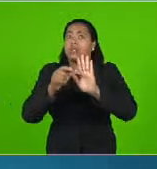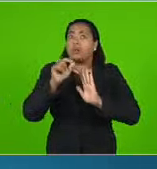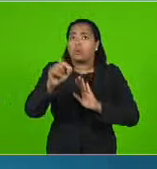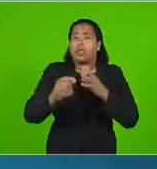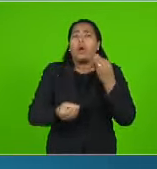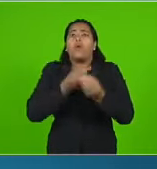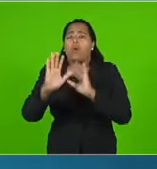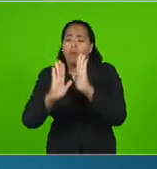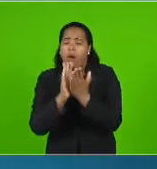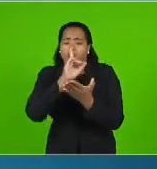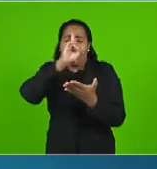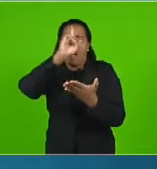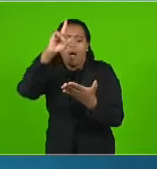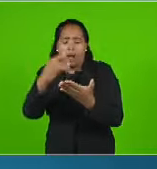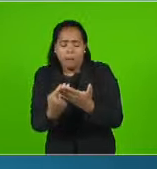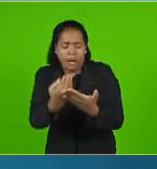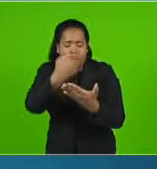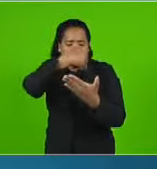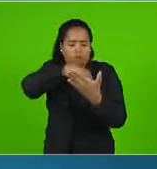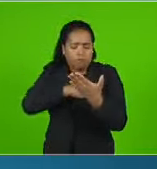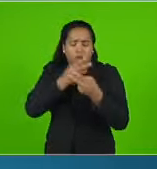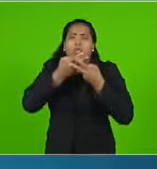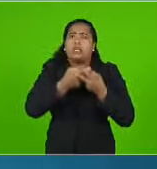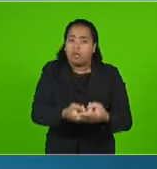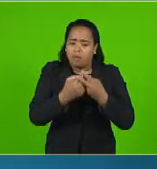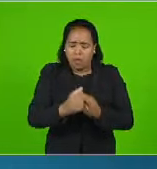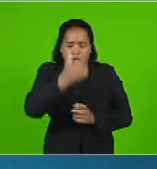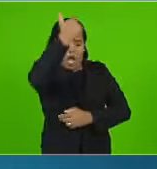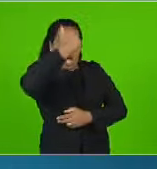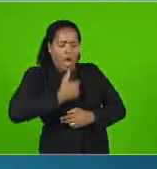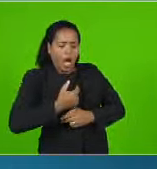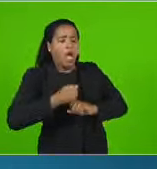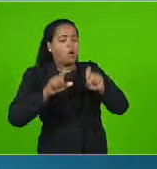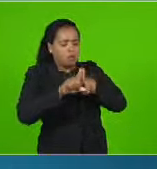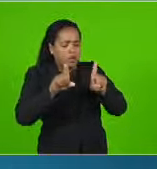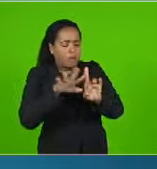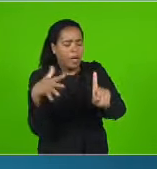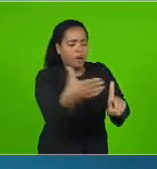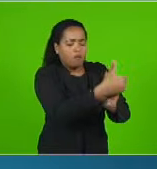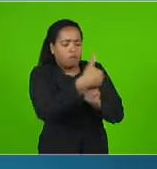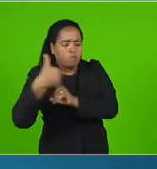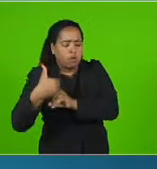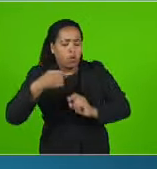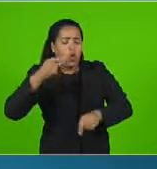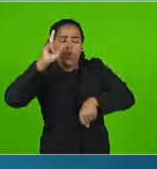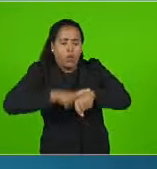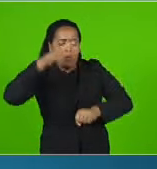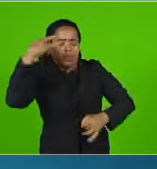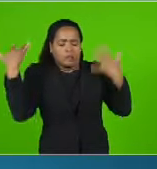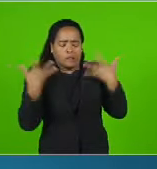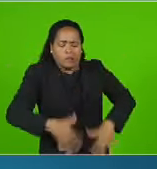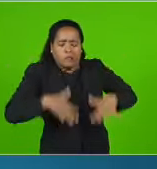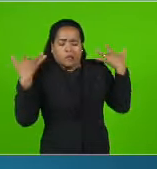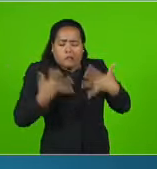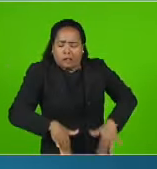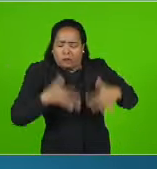написано, «Как ты сохранил слово терпения моего, то и я сохраню тебя от годины искушения». У них